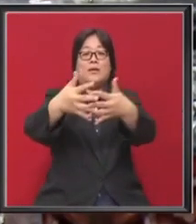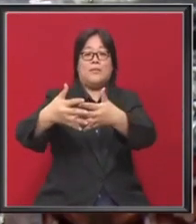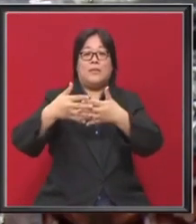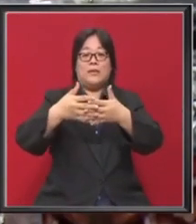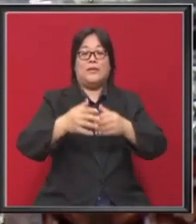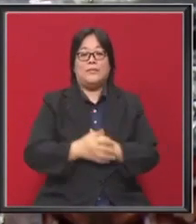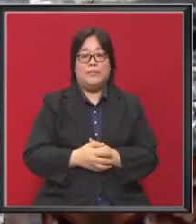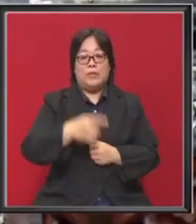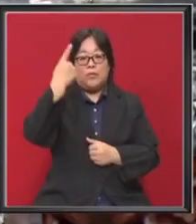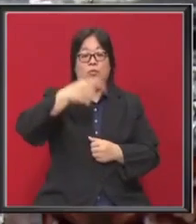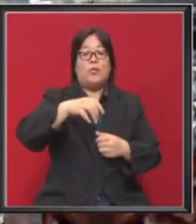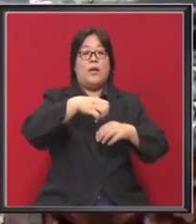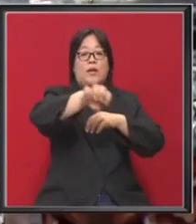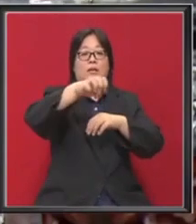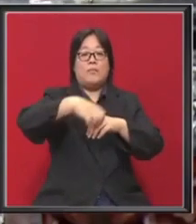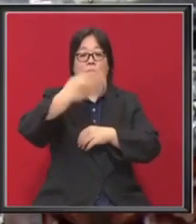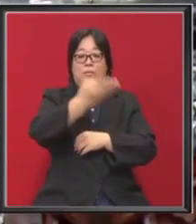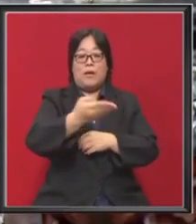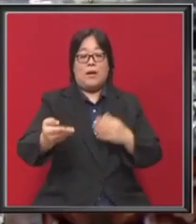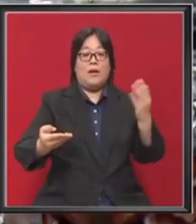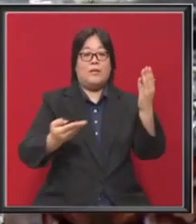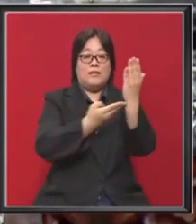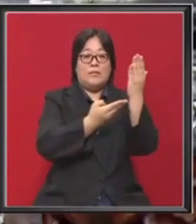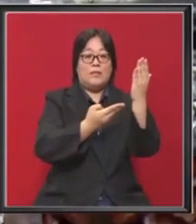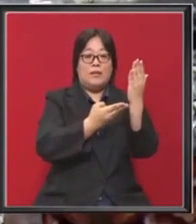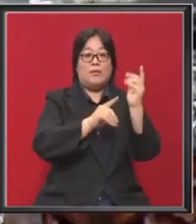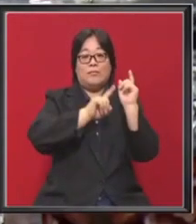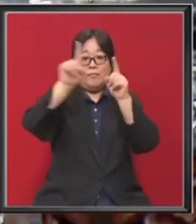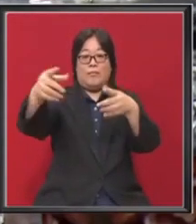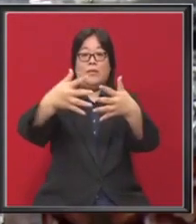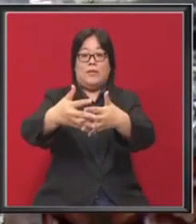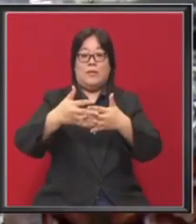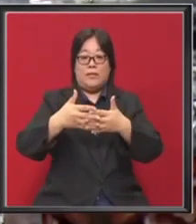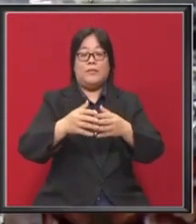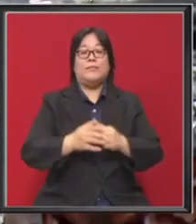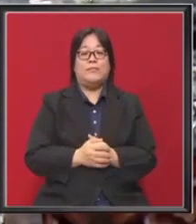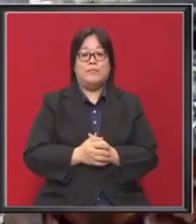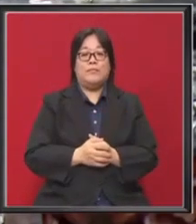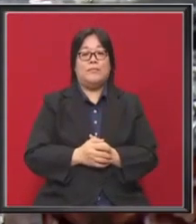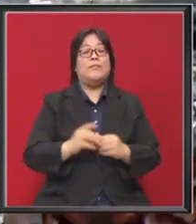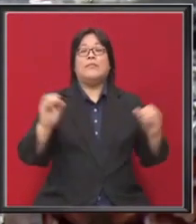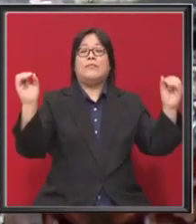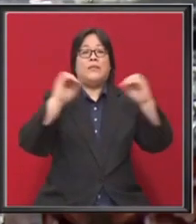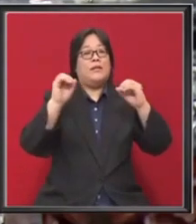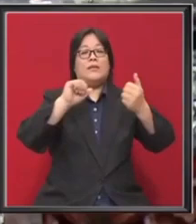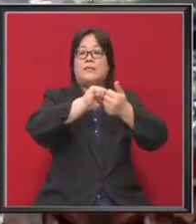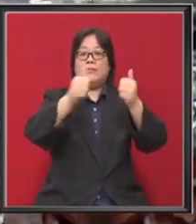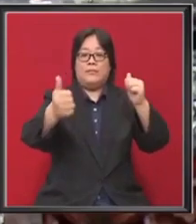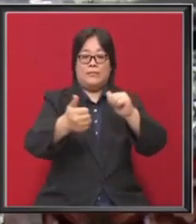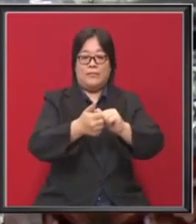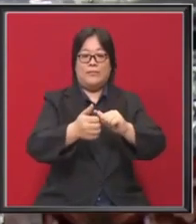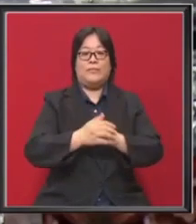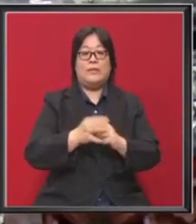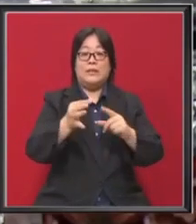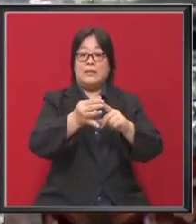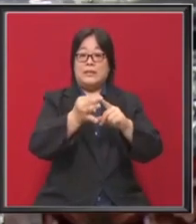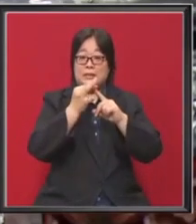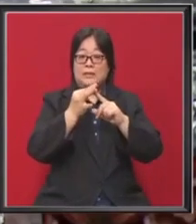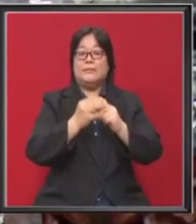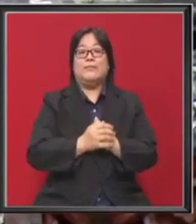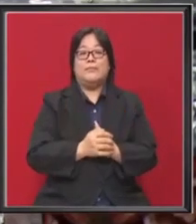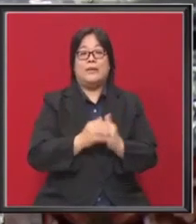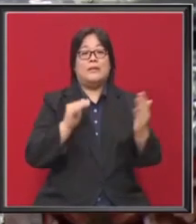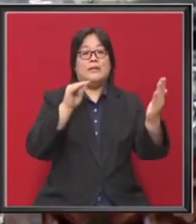untuk ekspor produk saling Malaysia ke Amerika Sadiqah secara amnya tidak menghadapi sebarang masalah kecuali